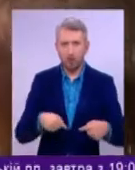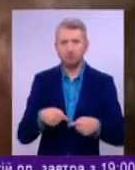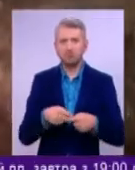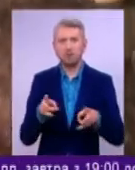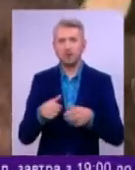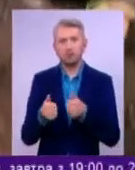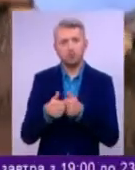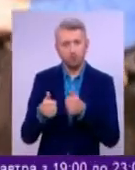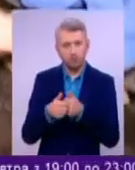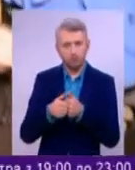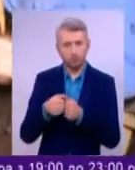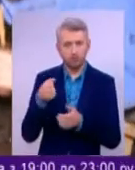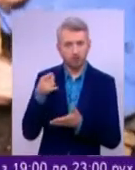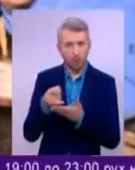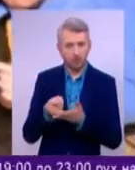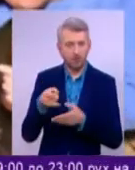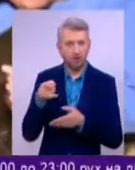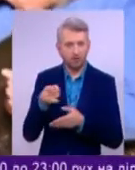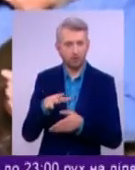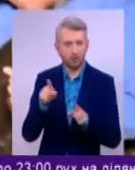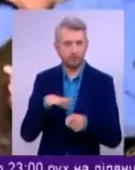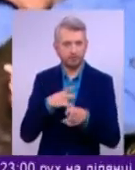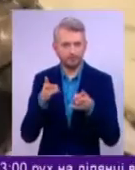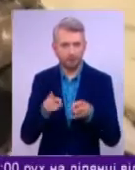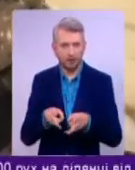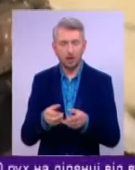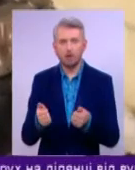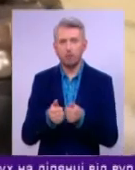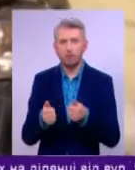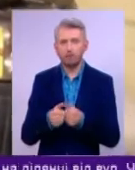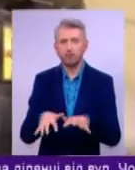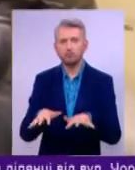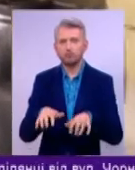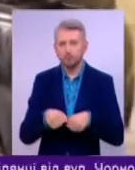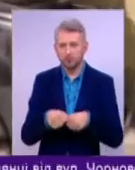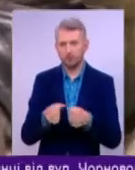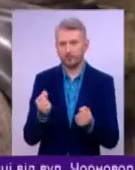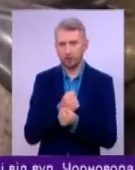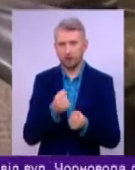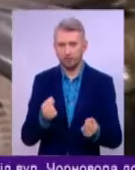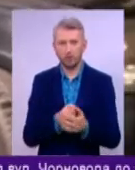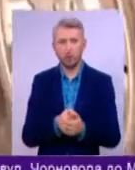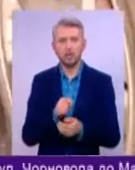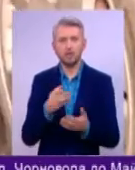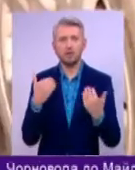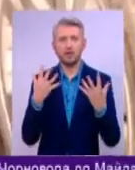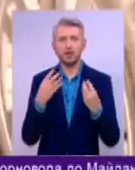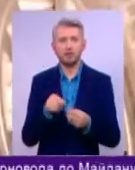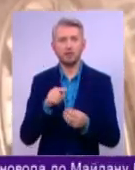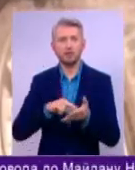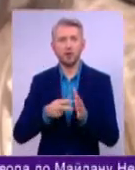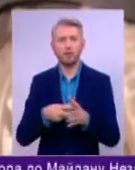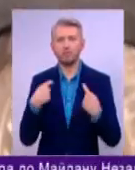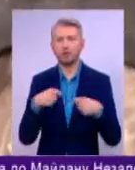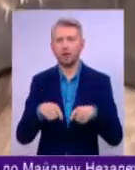поруч припаркованих авто. Поблизу місця пожежі правоохоронці вилучили залишки запалу для вибухівки. Цими вихідними потерпілий планував